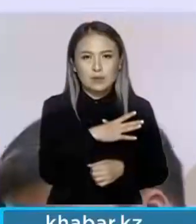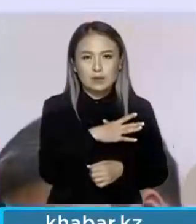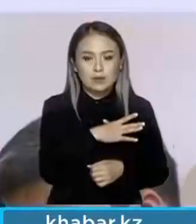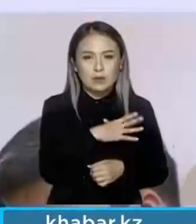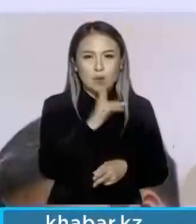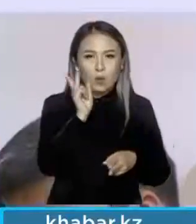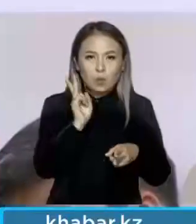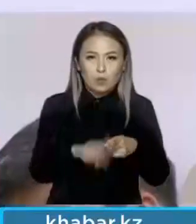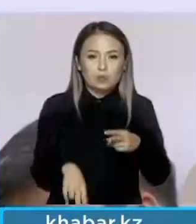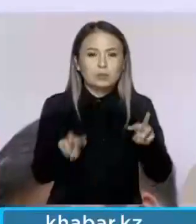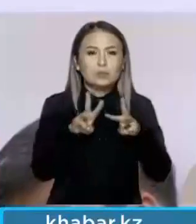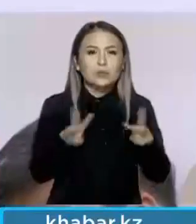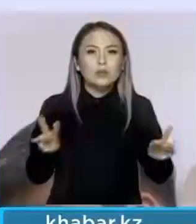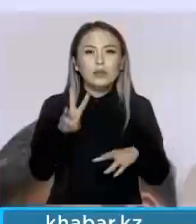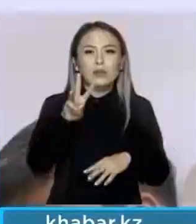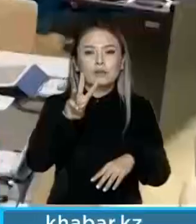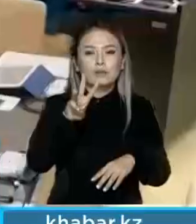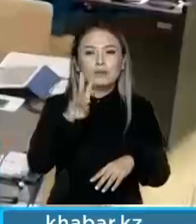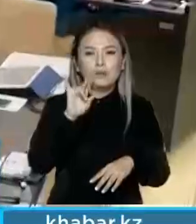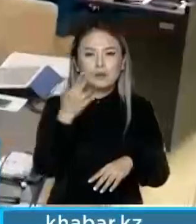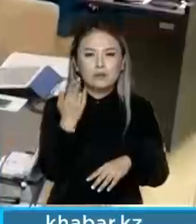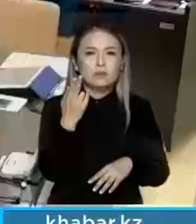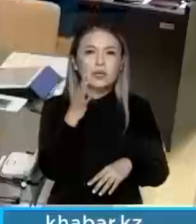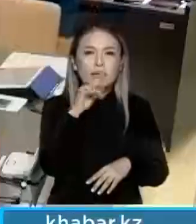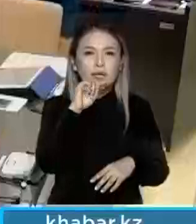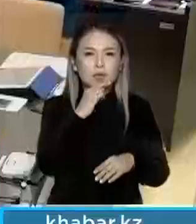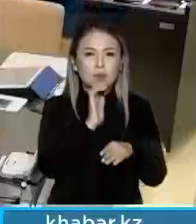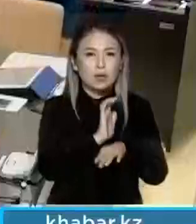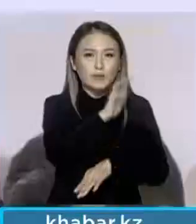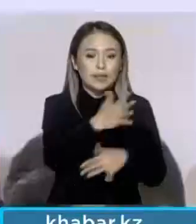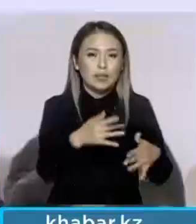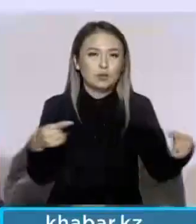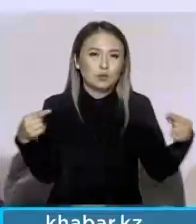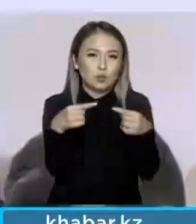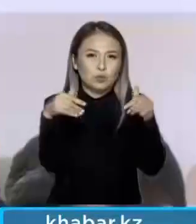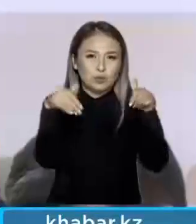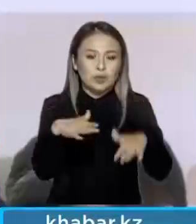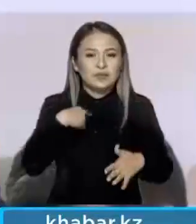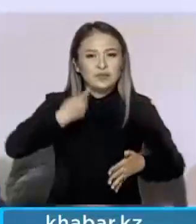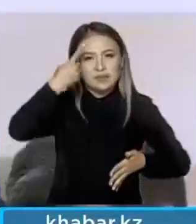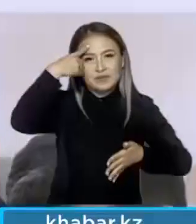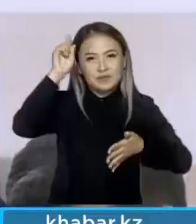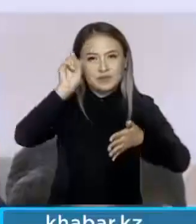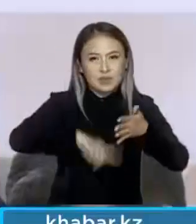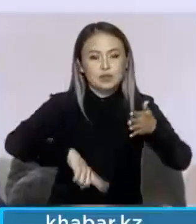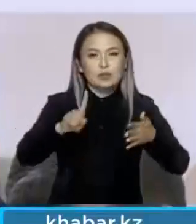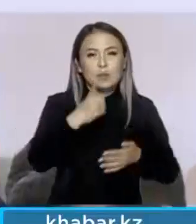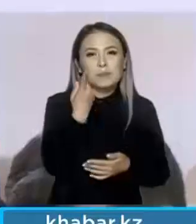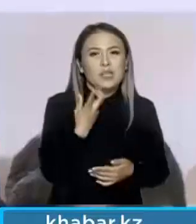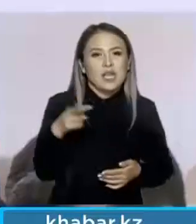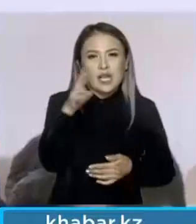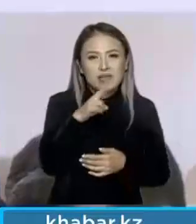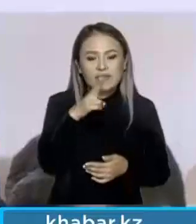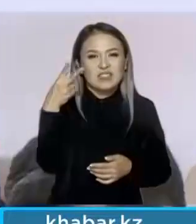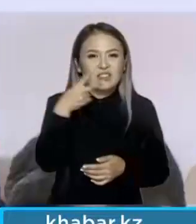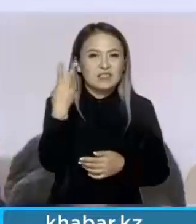өткізіп бітті, министерство национальной экономикаға жіберді. Егер дұрыс шешім қалса, біздің үмітіміз бар. 1 январ күні